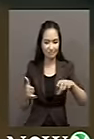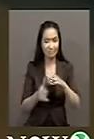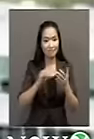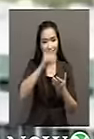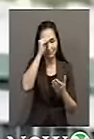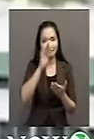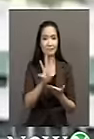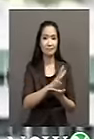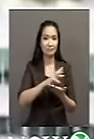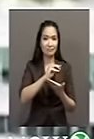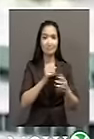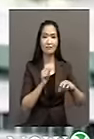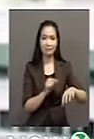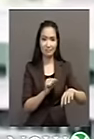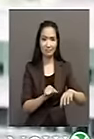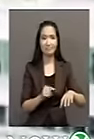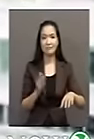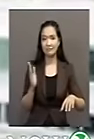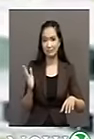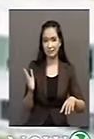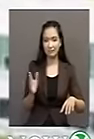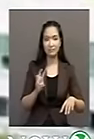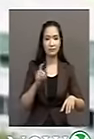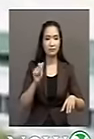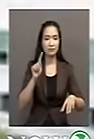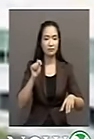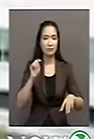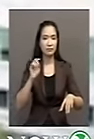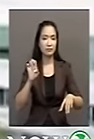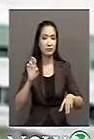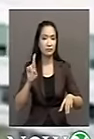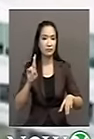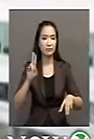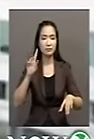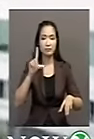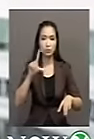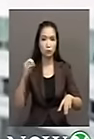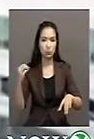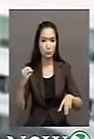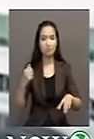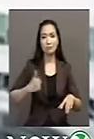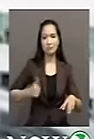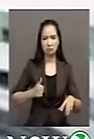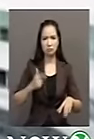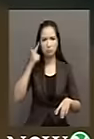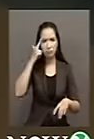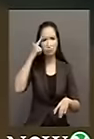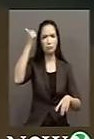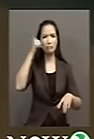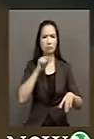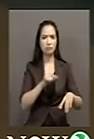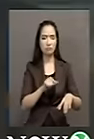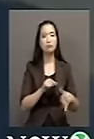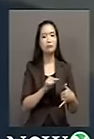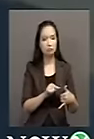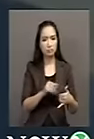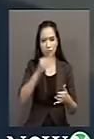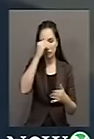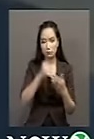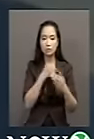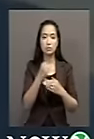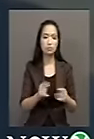ดมศึกษาที่มหาวิทยาลัยวอเตอร์ลูในรัฐออนแทริโอของแคนาดาส่วนสาเหตุที่อัจฉริยะรุ่นเล็กคนนี้เรียนจบเร็วก